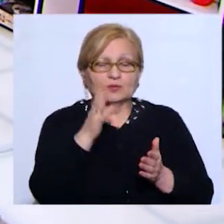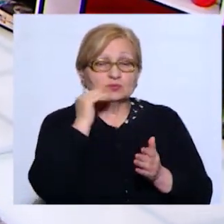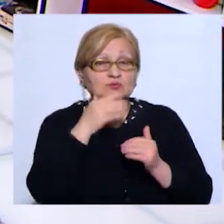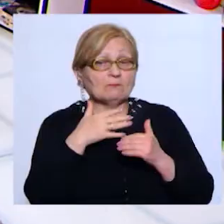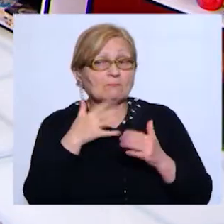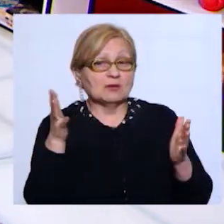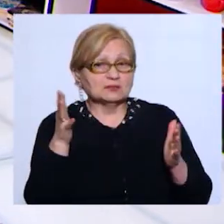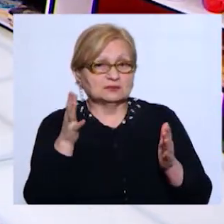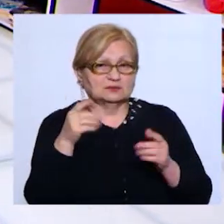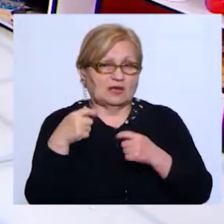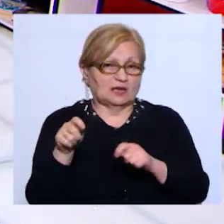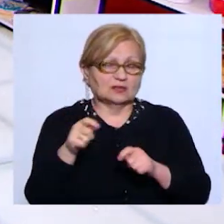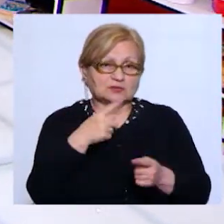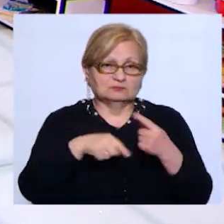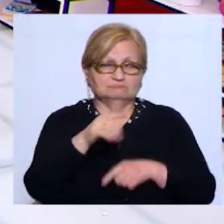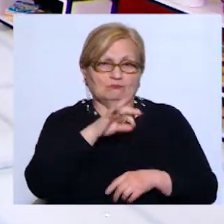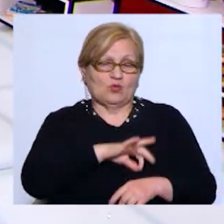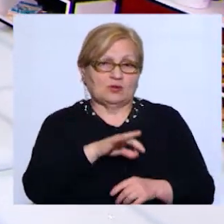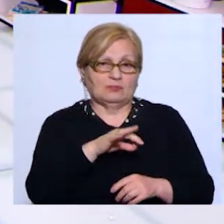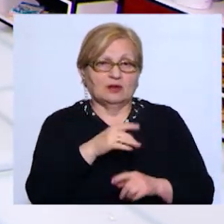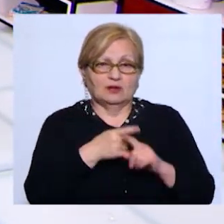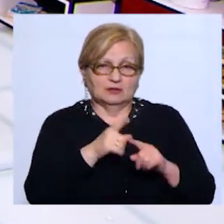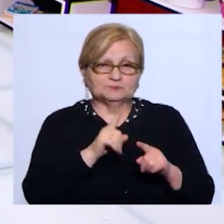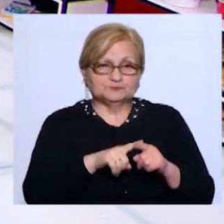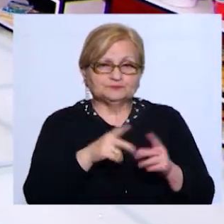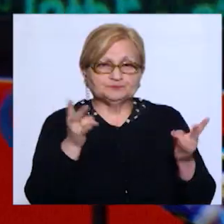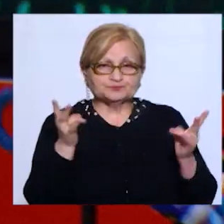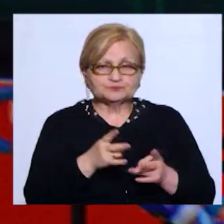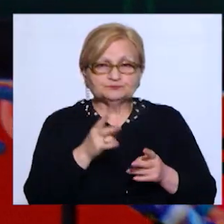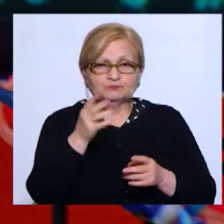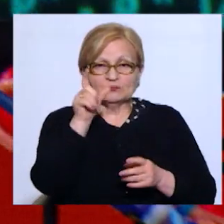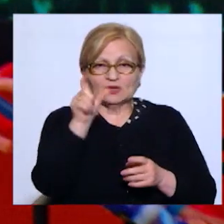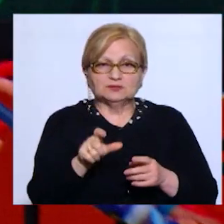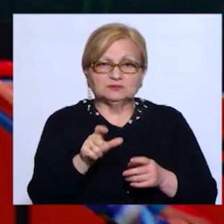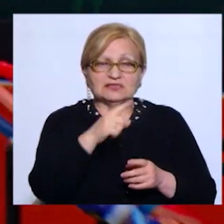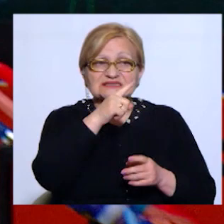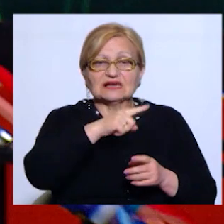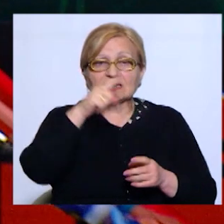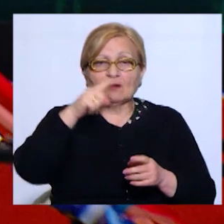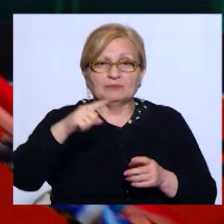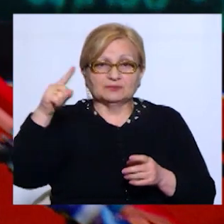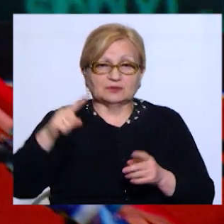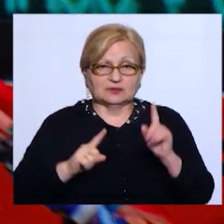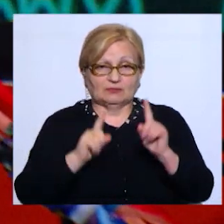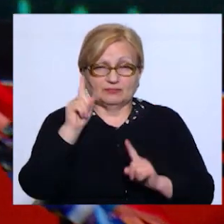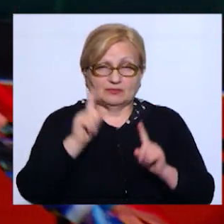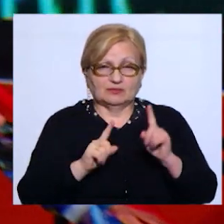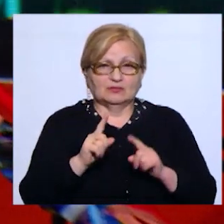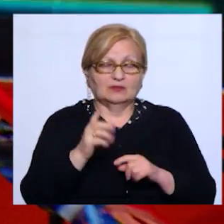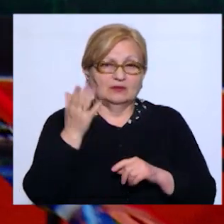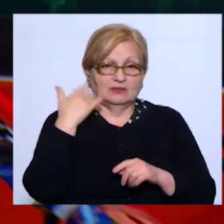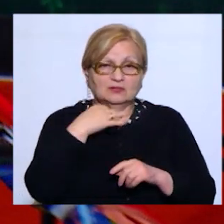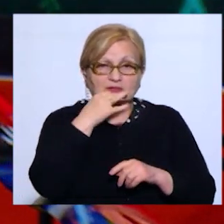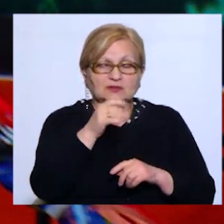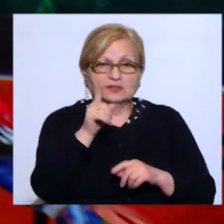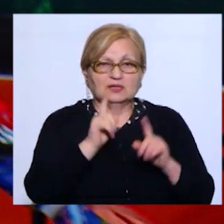იქნება, მაშინ გაყიდო და მოგება დაგჩეს. ხო, ანუ ამისათვის ჭირდებათ, ესე იგი, აი ეს გრაფიკების კითხვა, მე ადრეს აღვნიშნე,